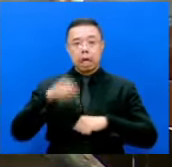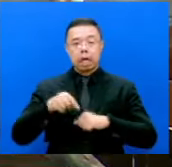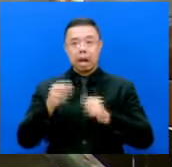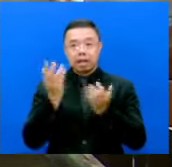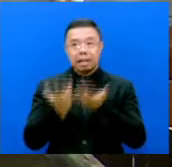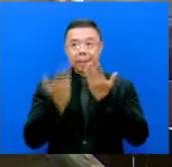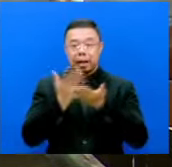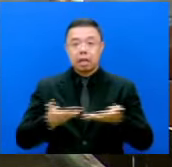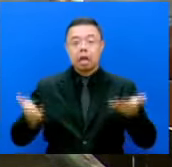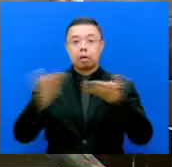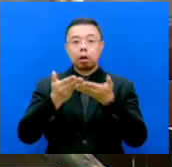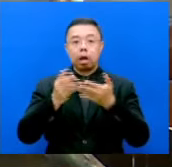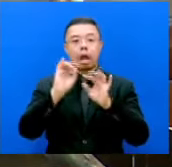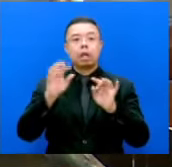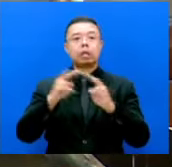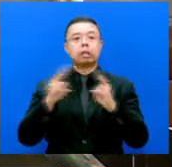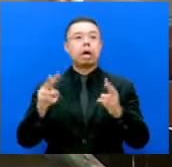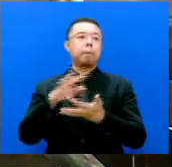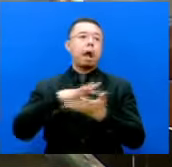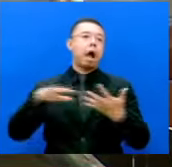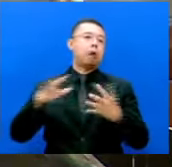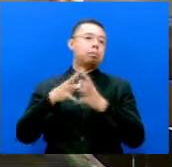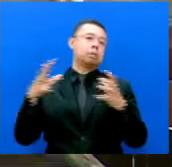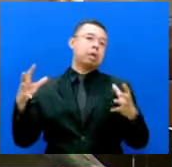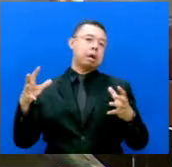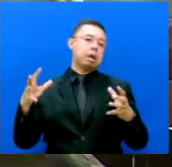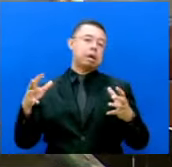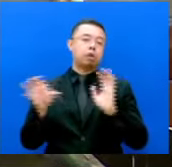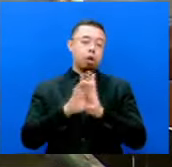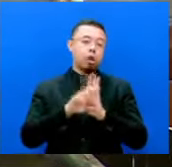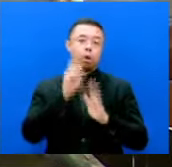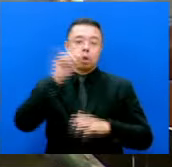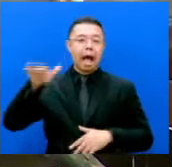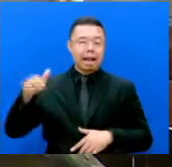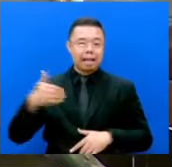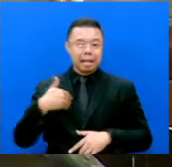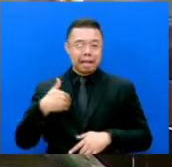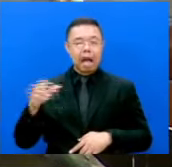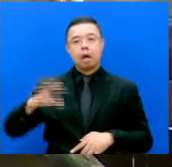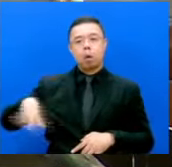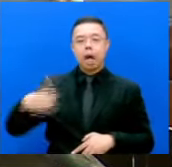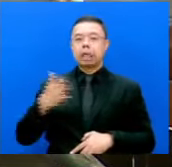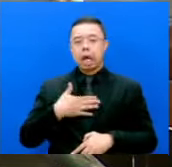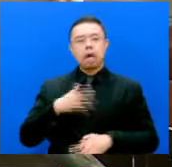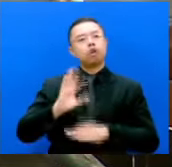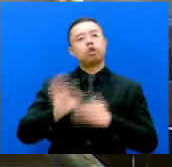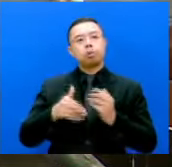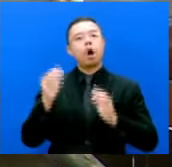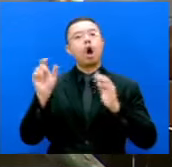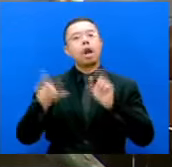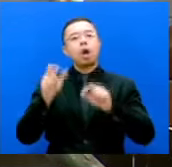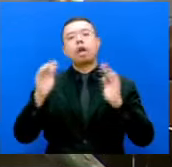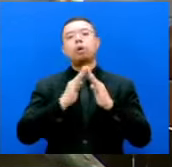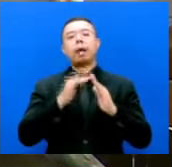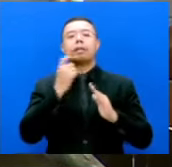dan lain-lain, tentunya sangat besar kami rasakan. Terutama buat anak saya, keluarga, semua yang di rumah.